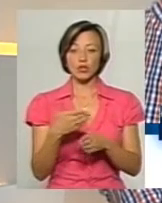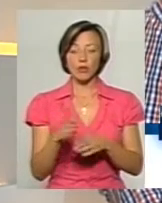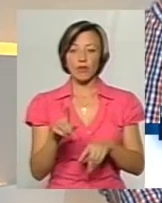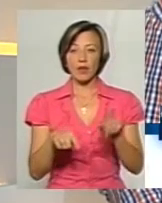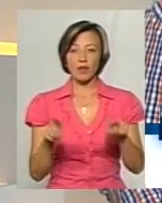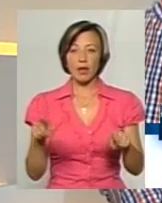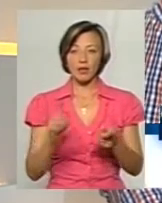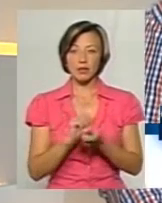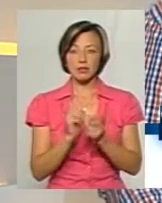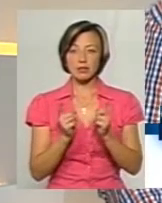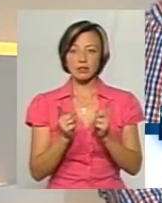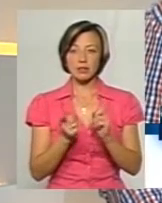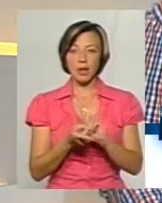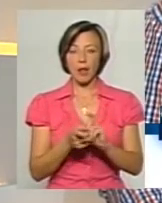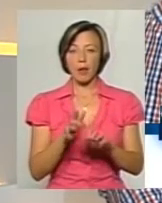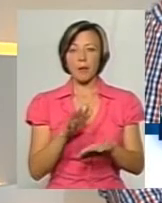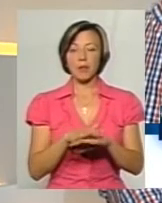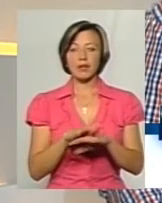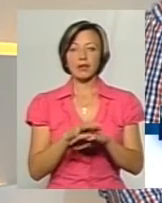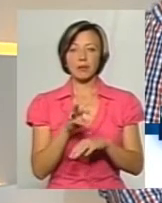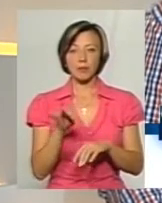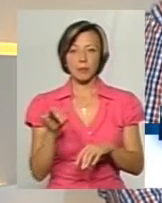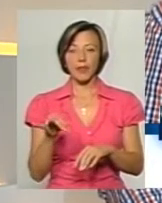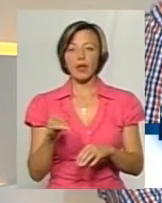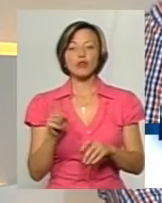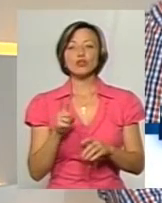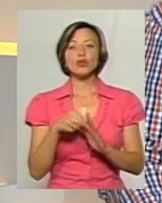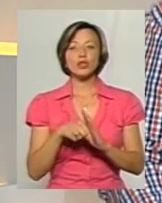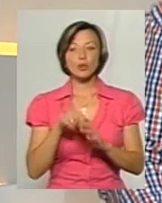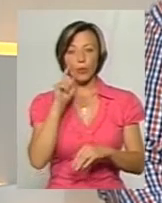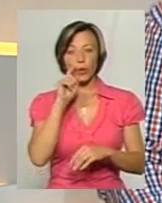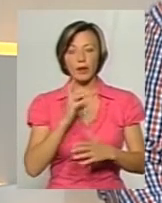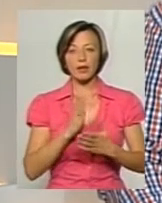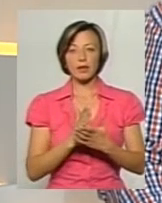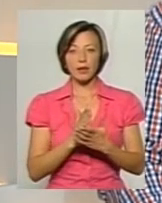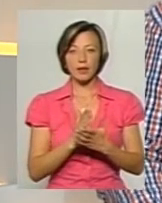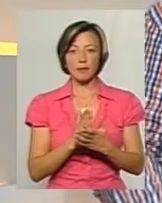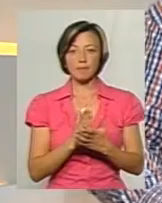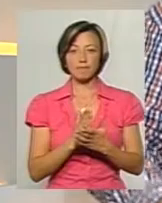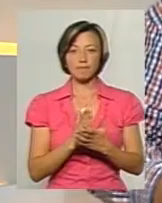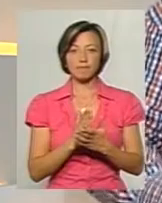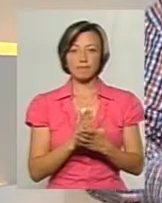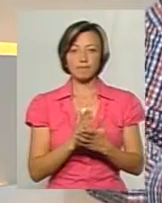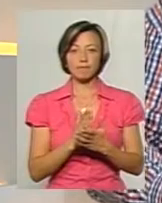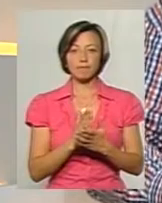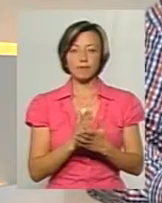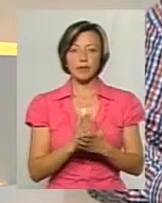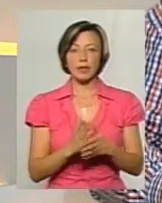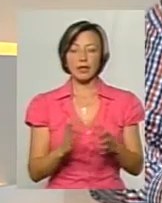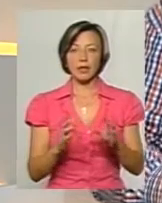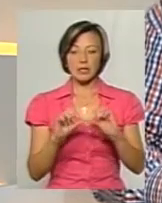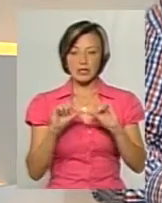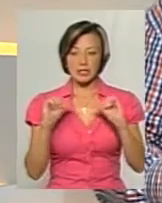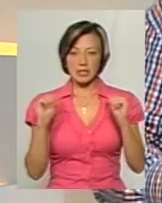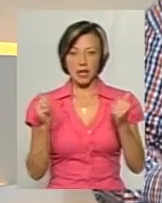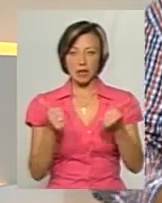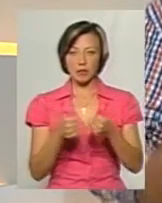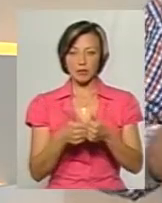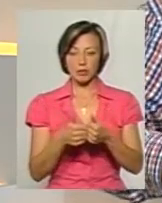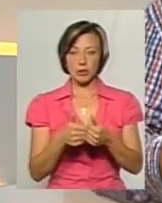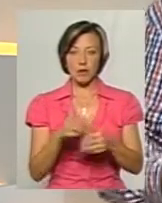них стали банкірами. І що це означає? У нас насправді в Україні існує замкнута внутрішня банківська система, яка захищає